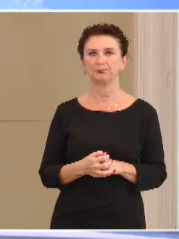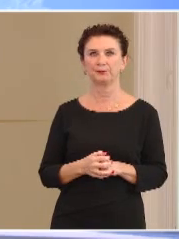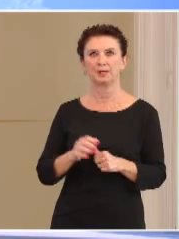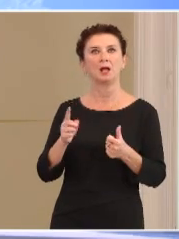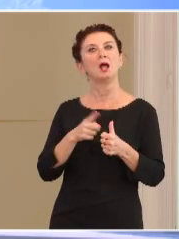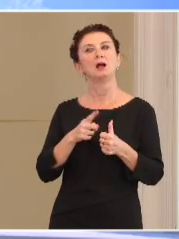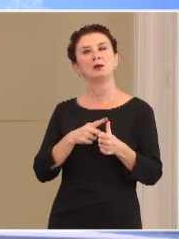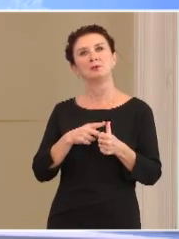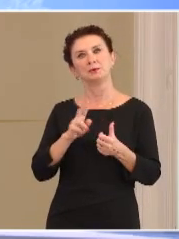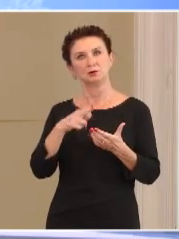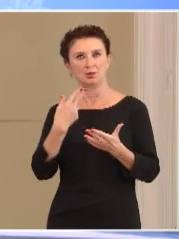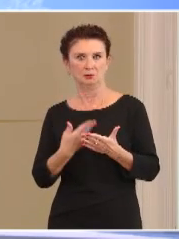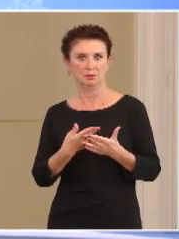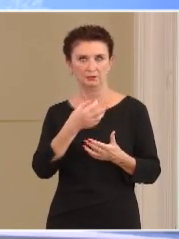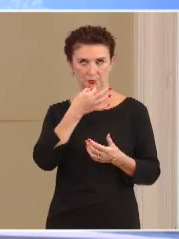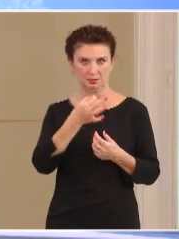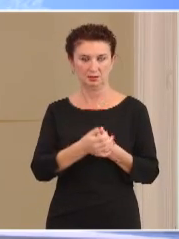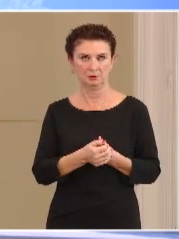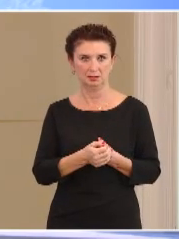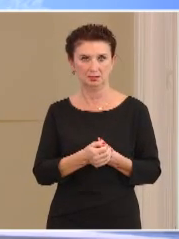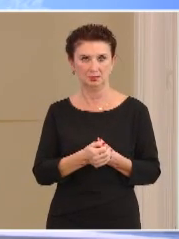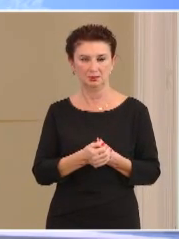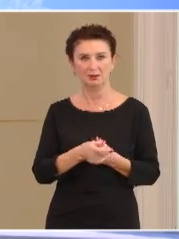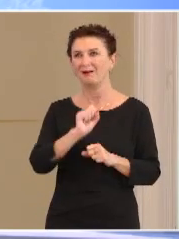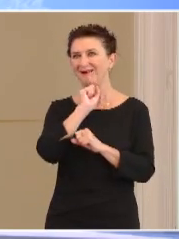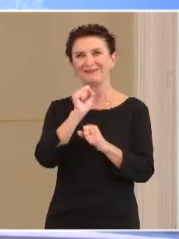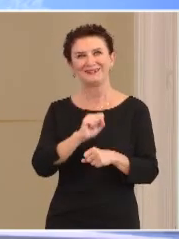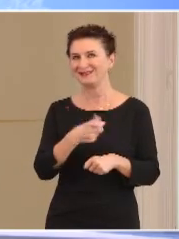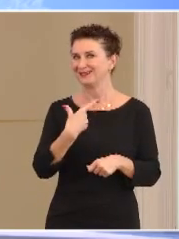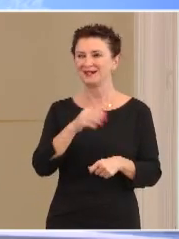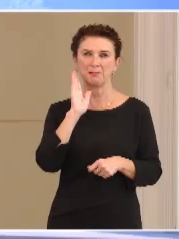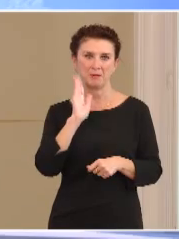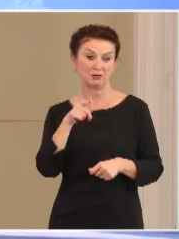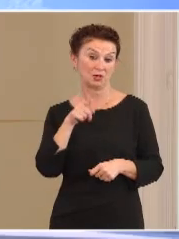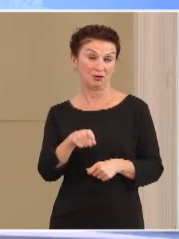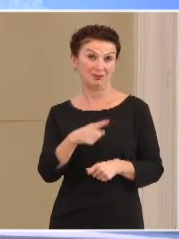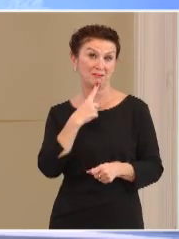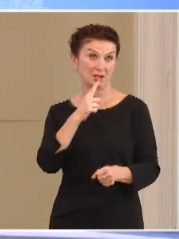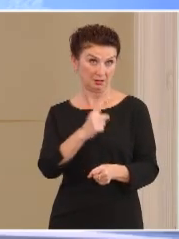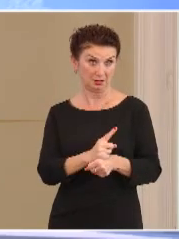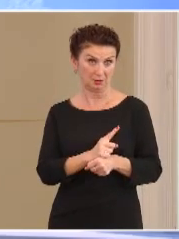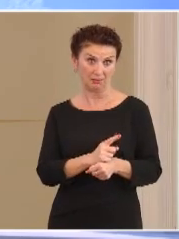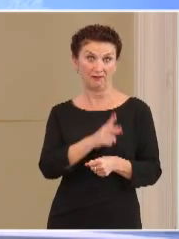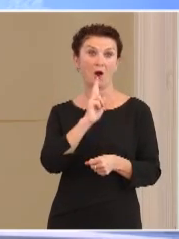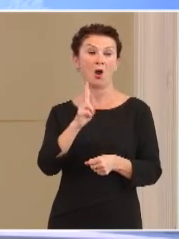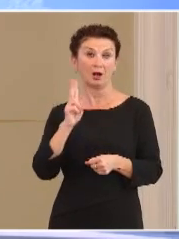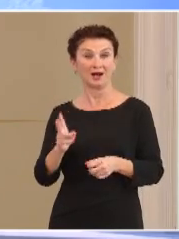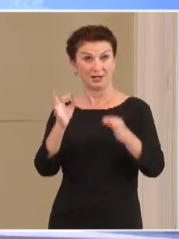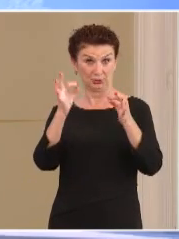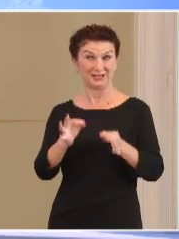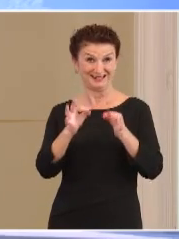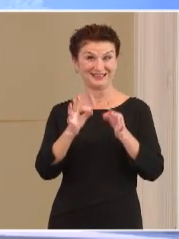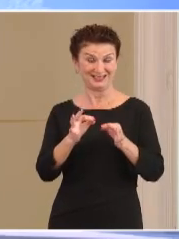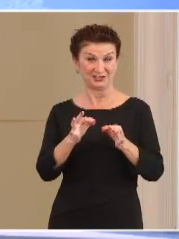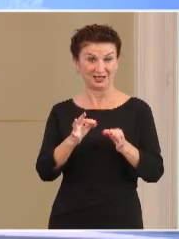pierwsze zadane przez Pana pytanie, znaczy nikt nie będzie o tym decydował, bowiem każdy startuje dzisiaj z przygotowaniem